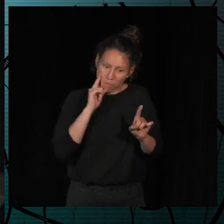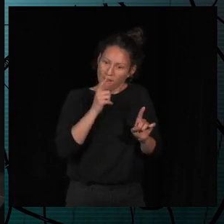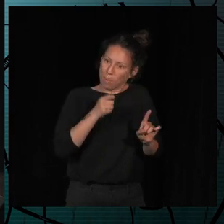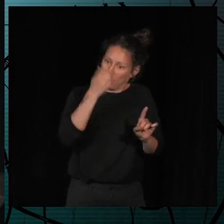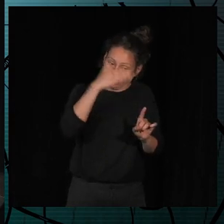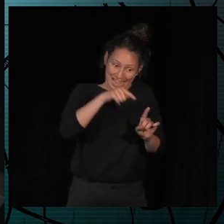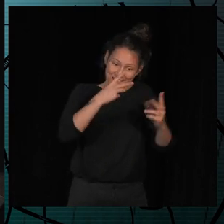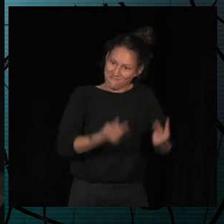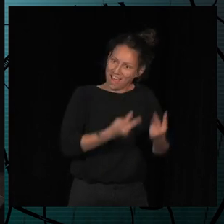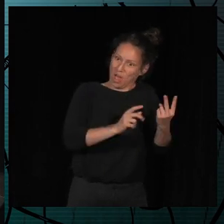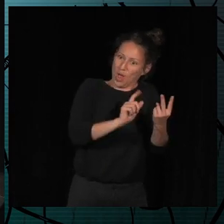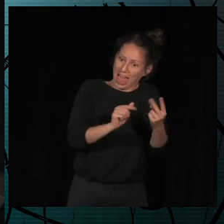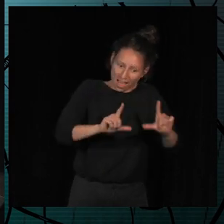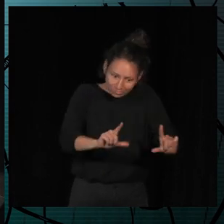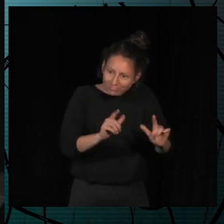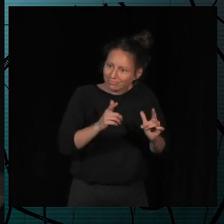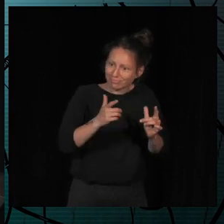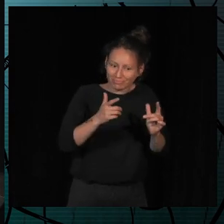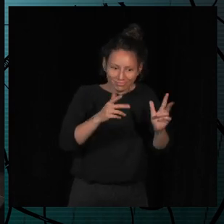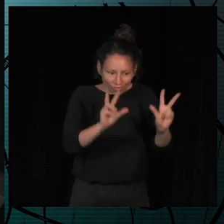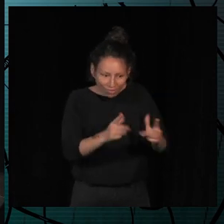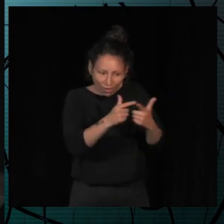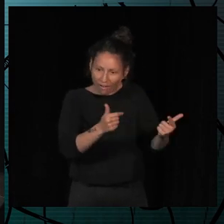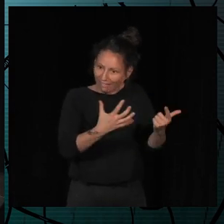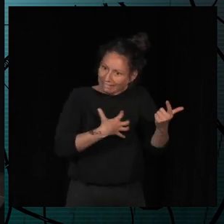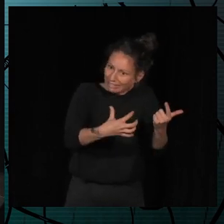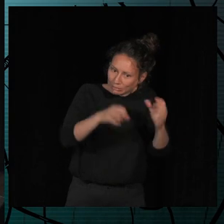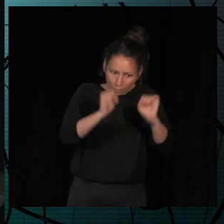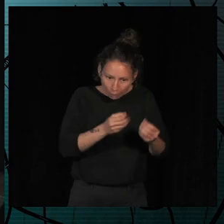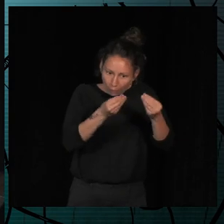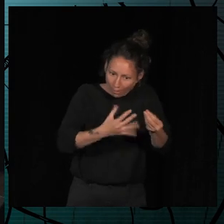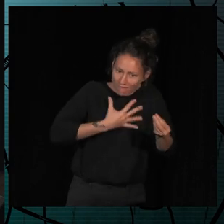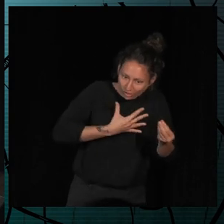ces de ces supports et de ses richessefin